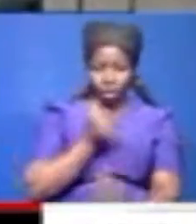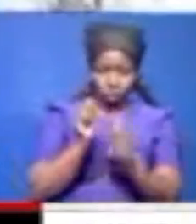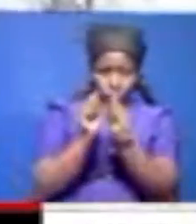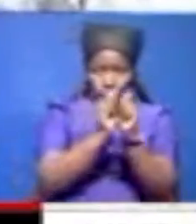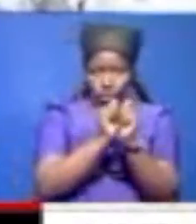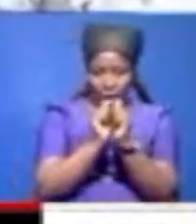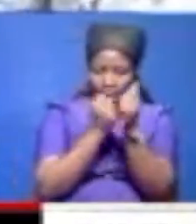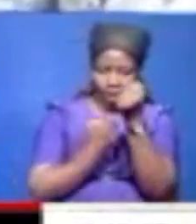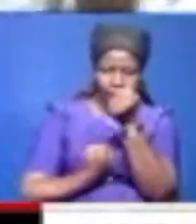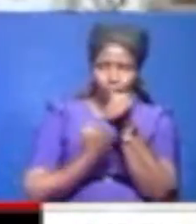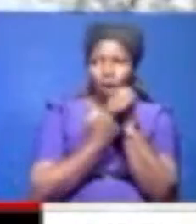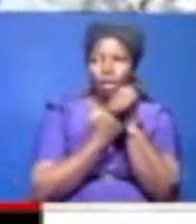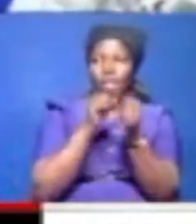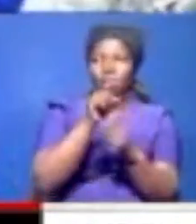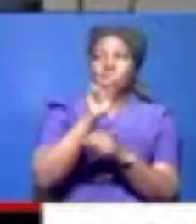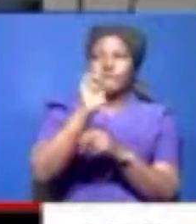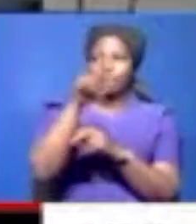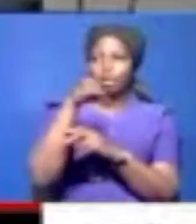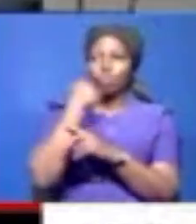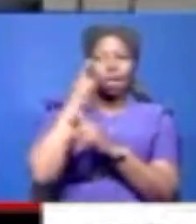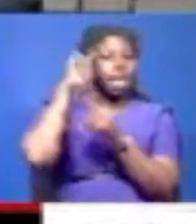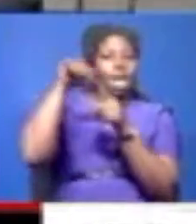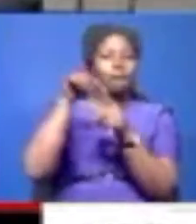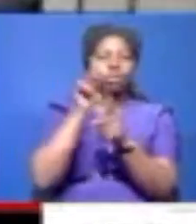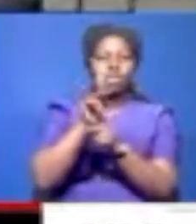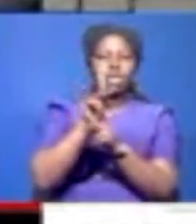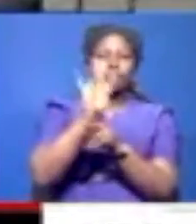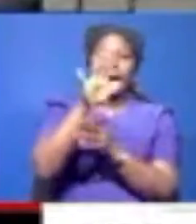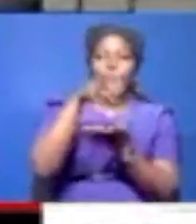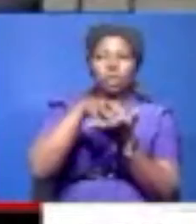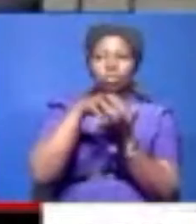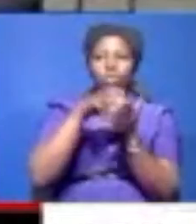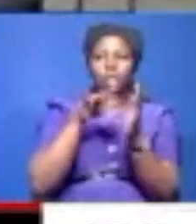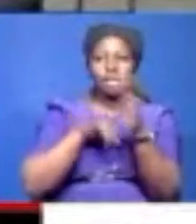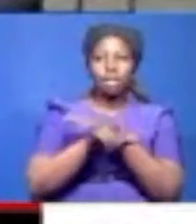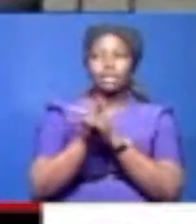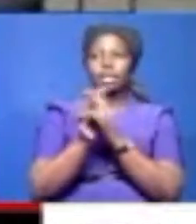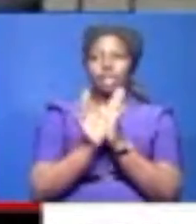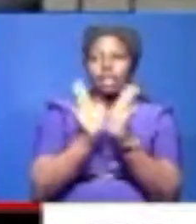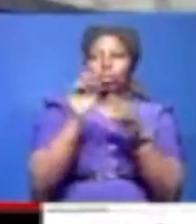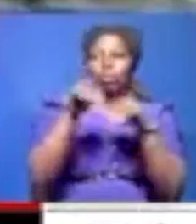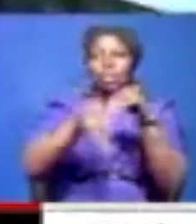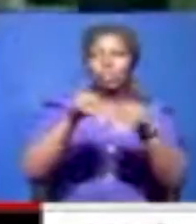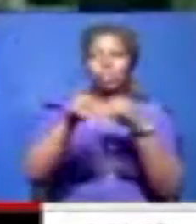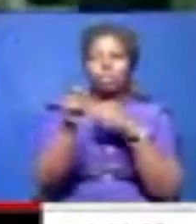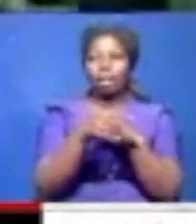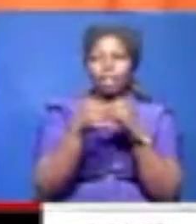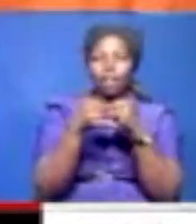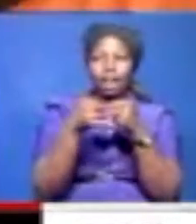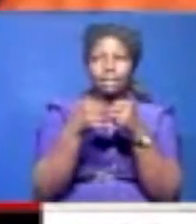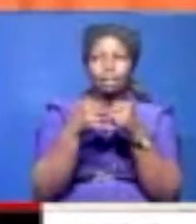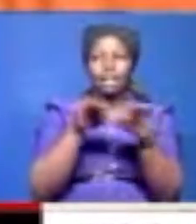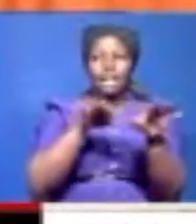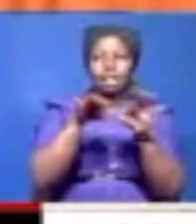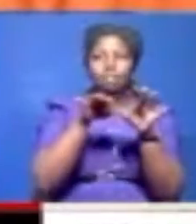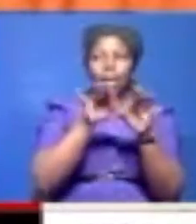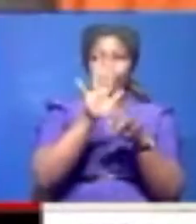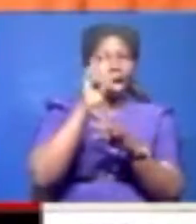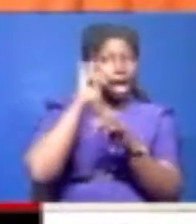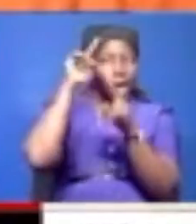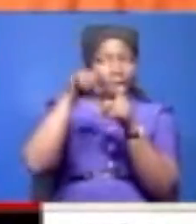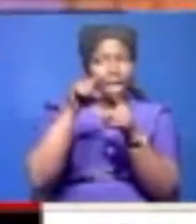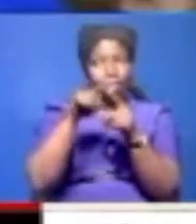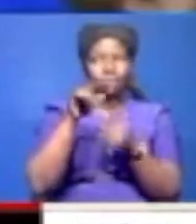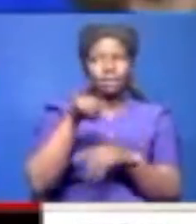mbunge huyo anayewania kuhifadhi wadhifa huo katika uchaguzi mkuu wa mwezi Agosti, akielezea azma yake imeidhirisha